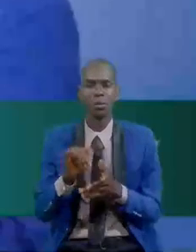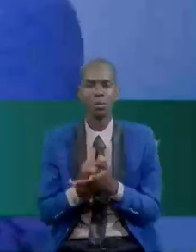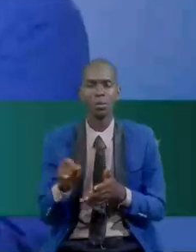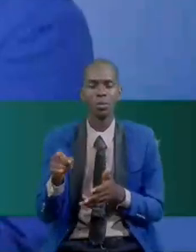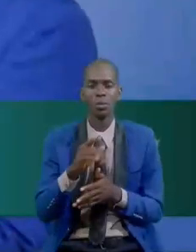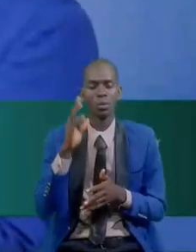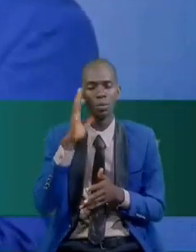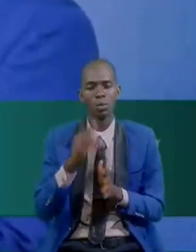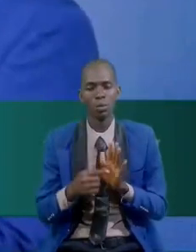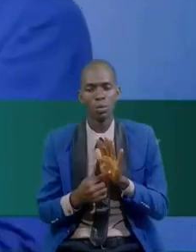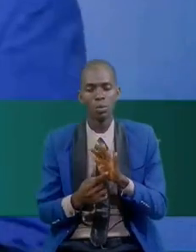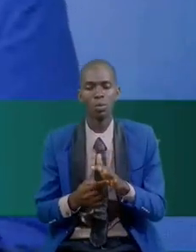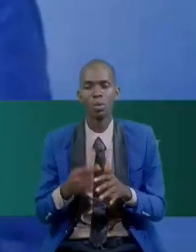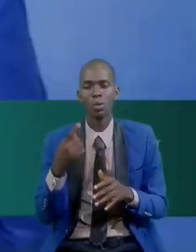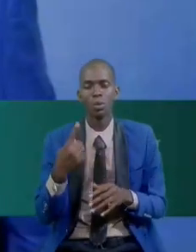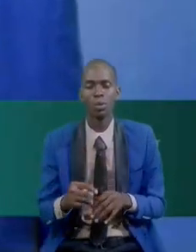que vous annonciez